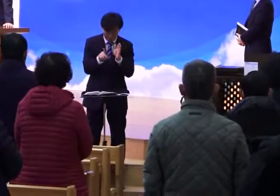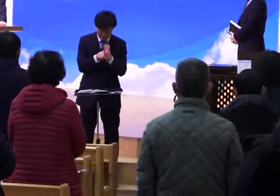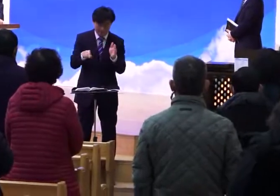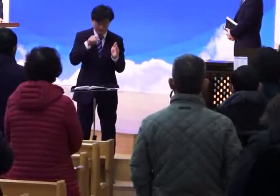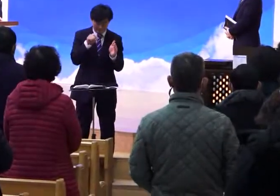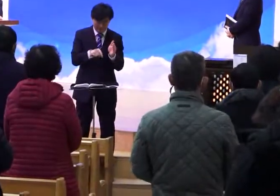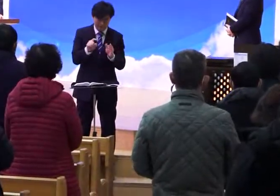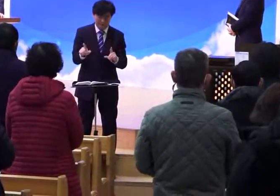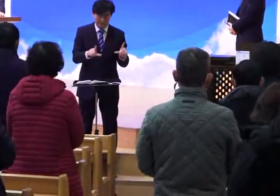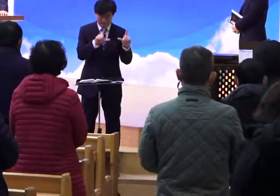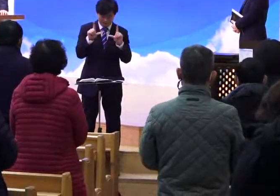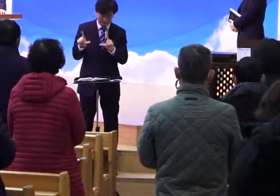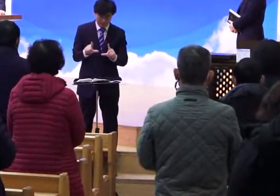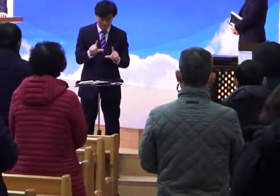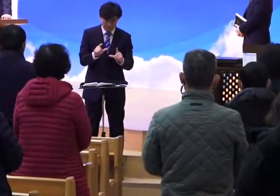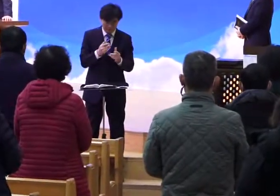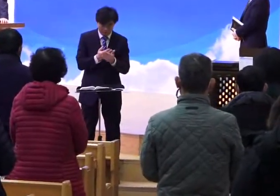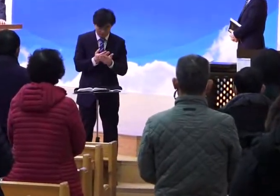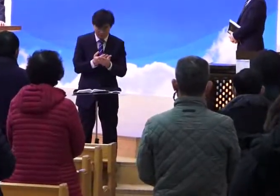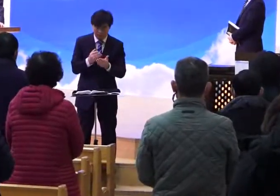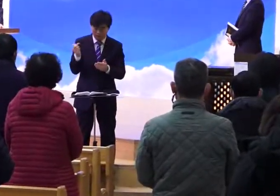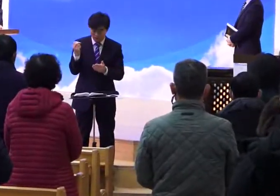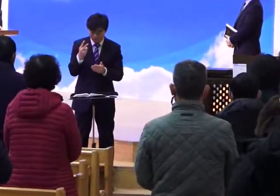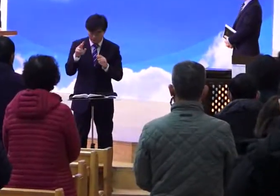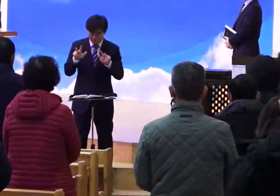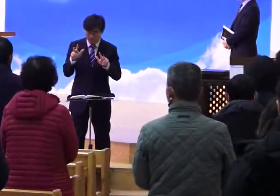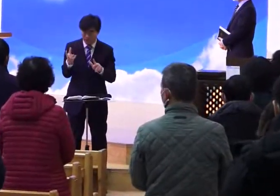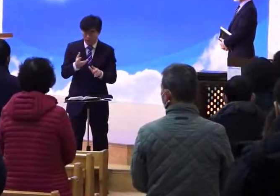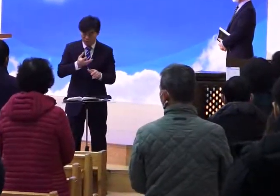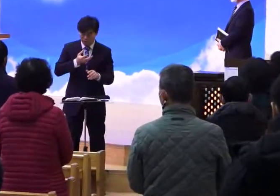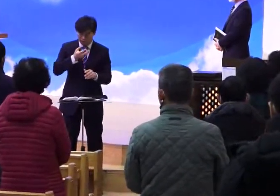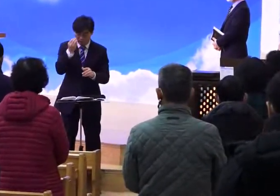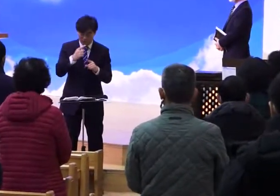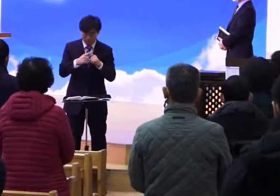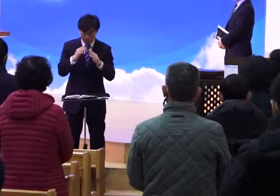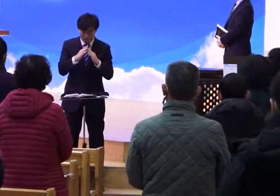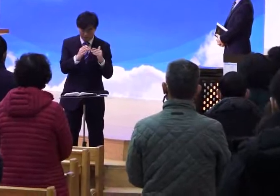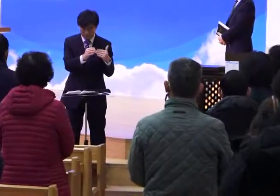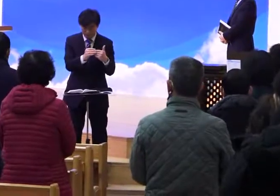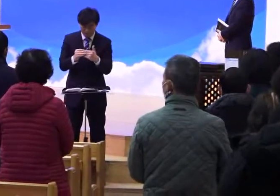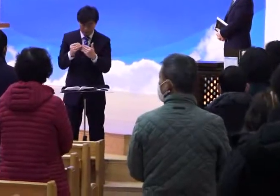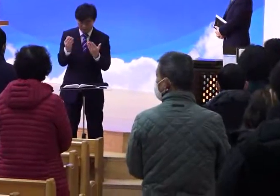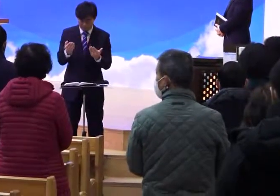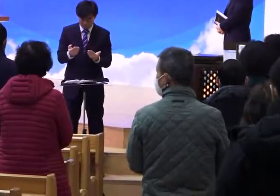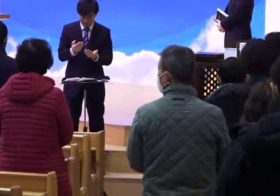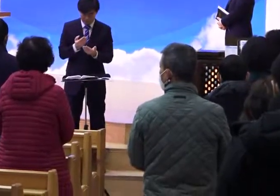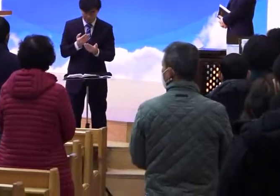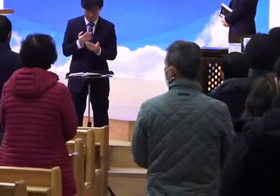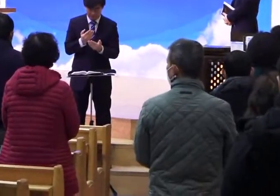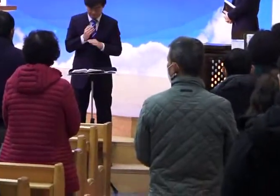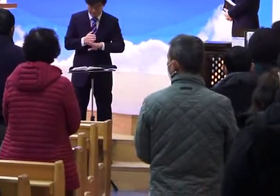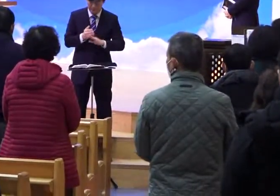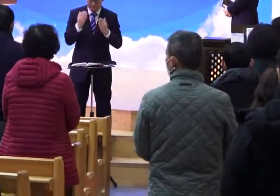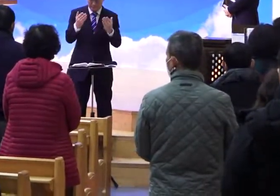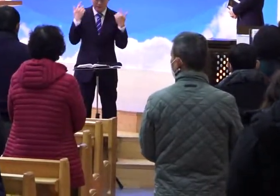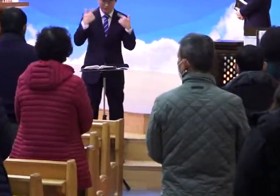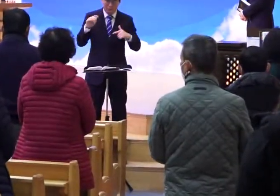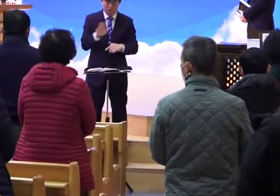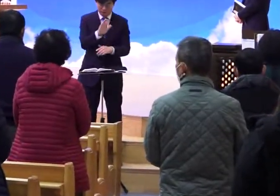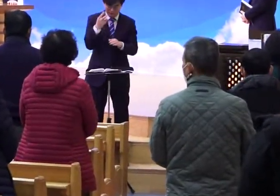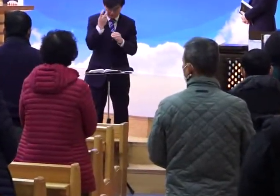하시고 오늘은 거룩한 주일을 맞이하여 성전으로 불러주셨습니다. 매일매일 순간 우리를